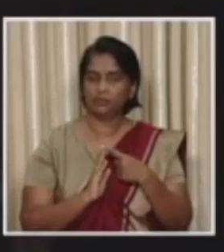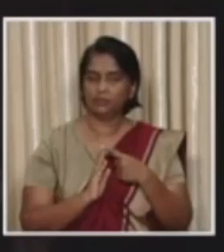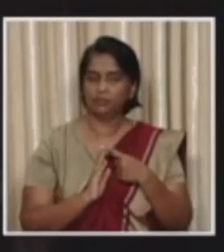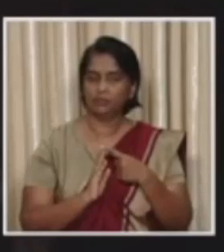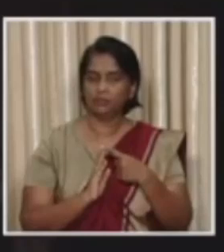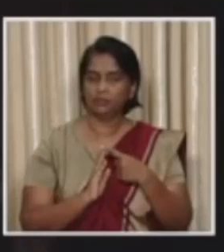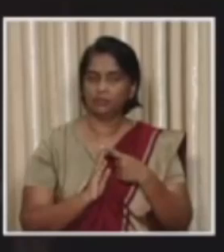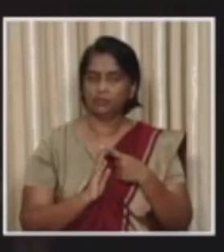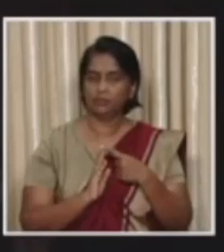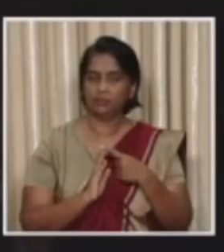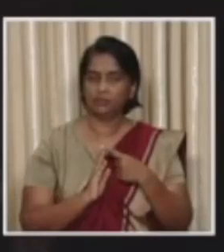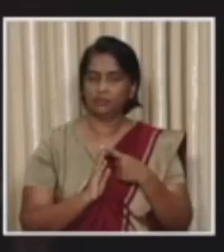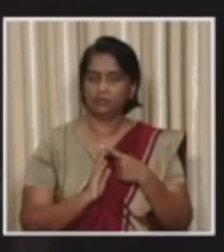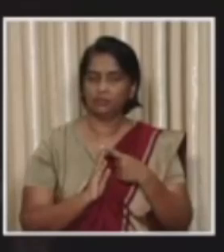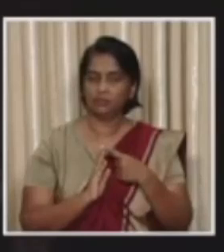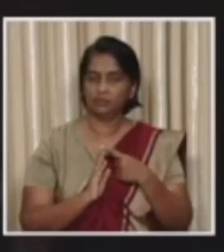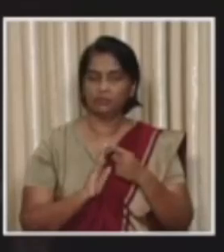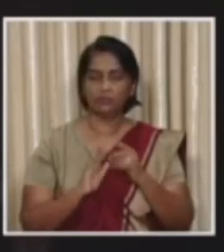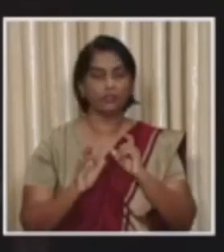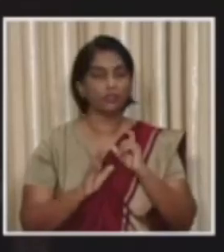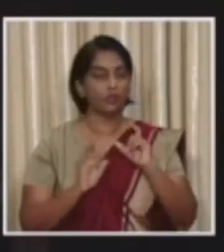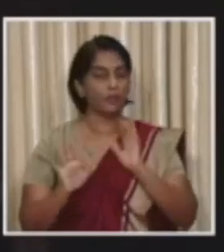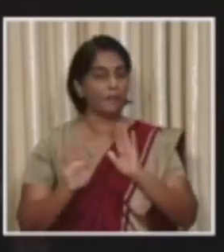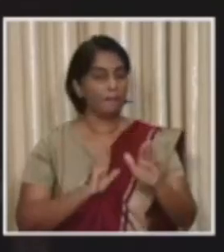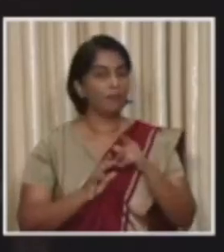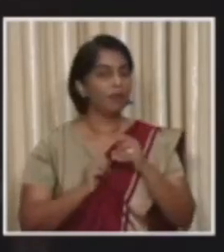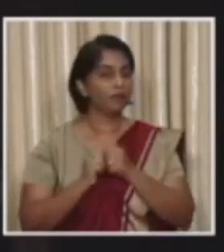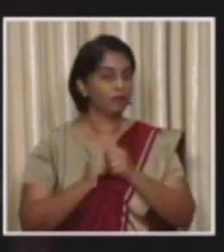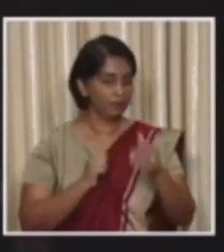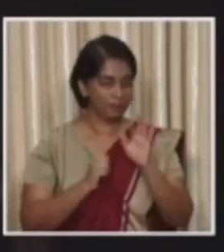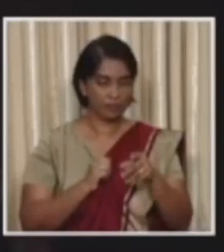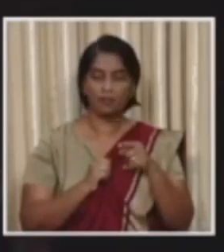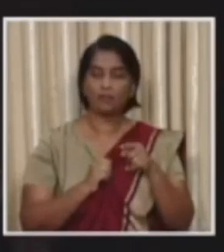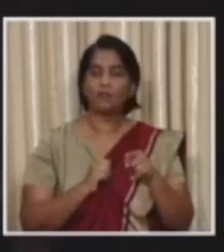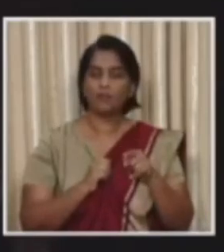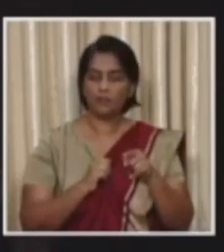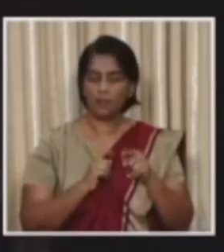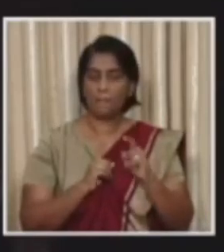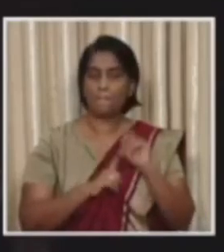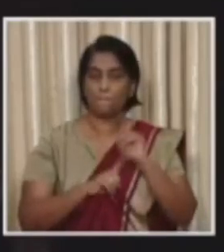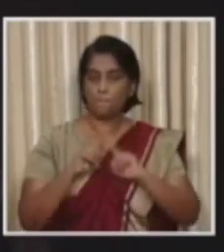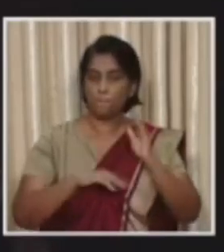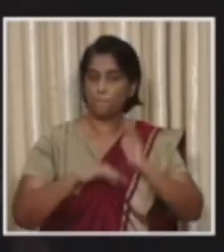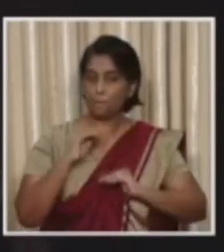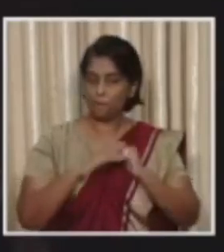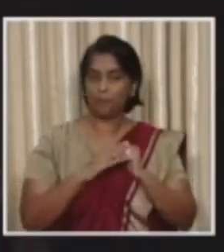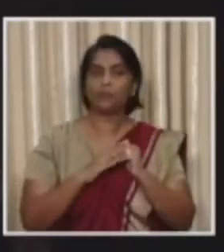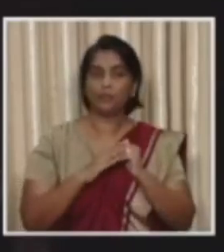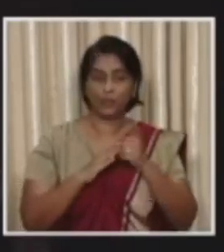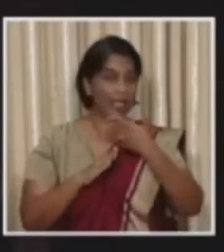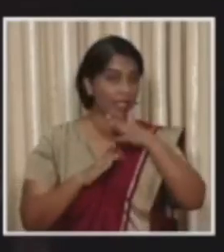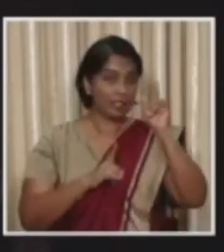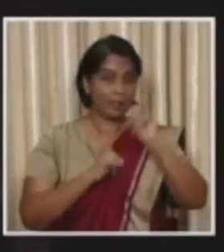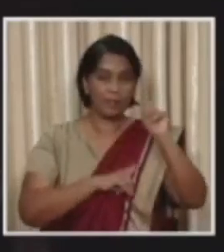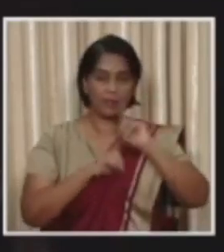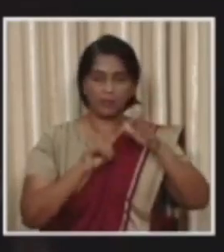කොමන්වෙල්ත් පාලනය යටතේ ඒ ක්‍රමයට පාර්ලිමේන්තු ක්‍රමය යටතේ වෙස්ට්මිනිස්ටර් පාර්ලිමේන්තු ක්‍රමය